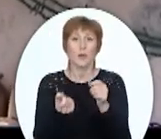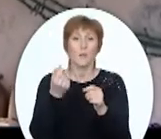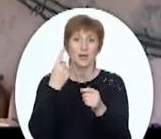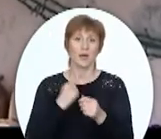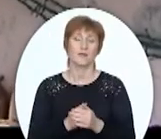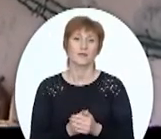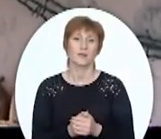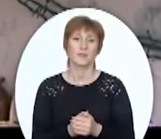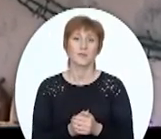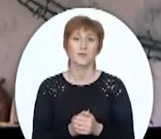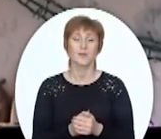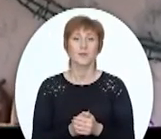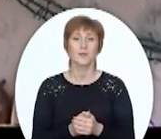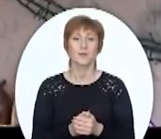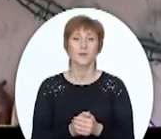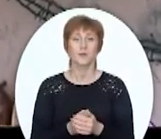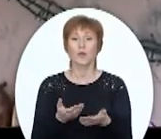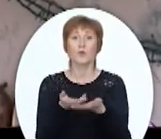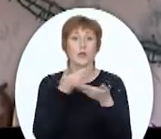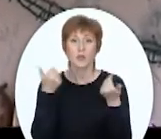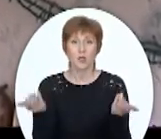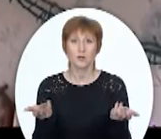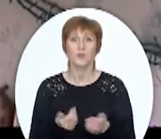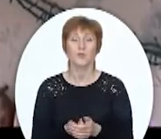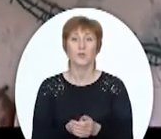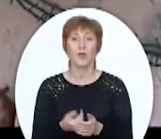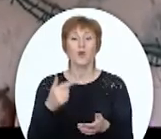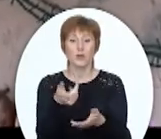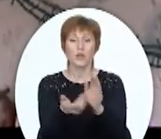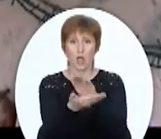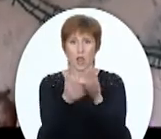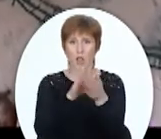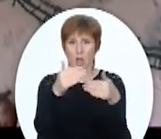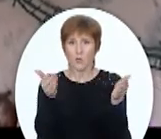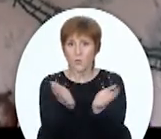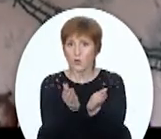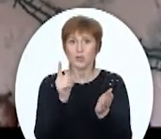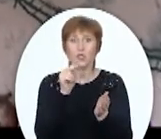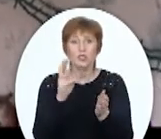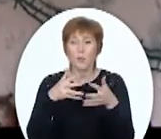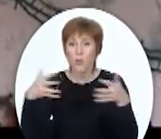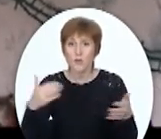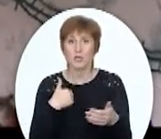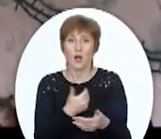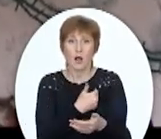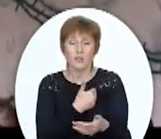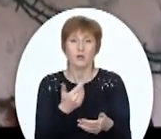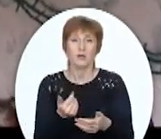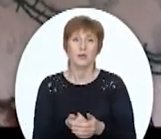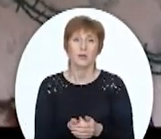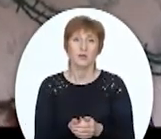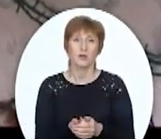как-то обозначится, а вот нетушки. И вот лепешки, и чем больше мне хотелось от нее